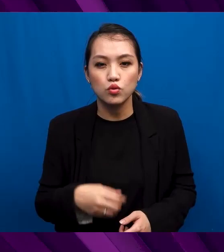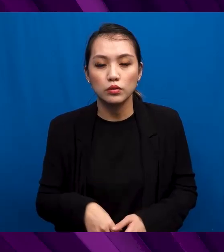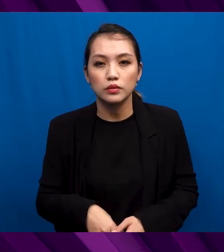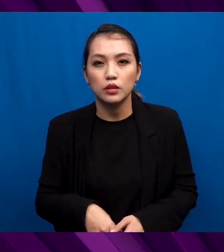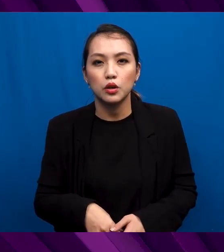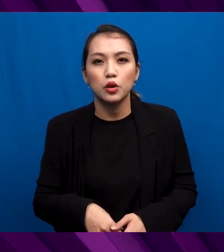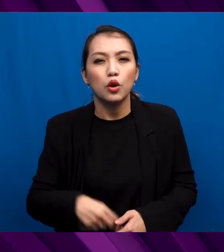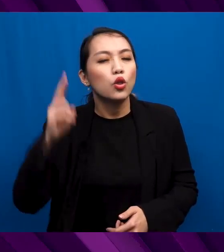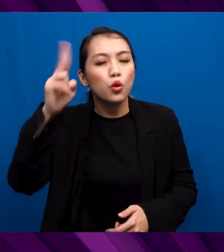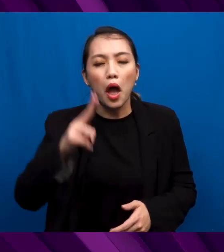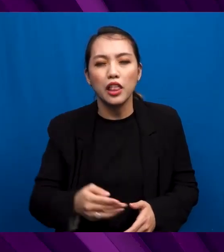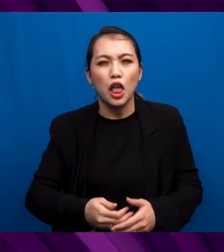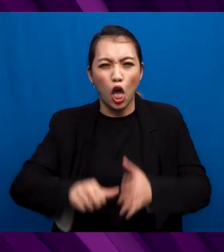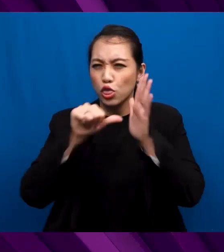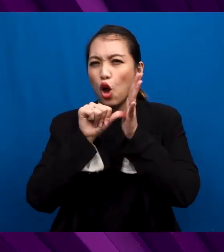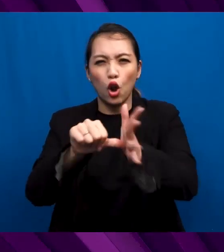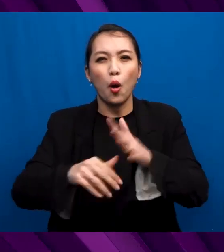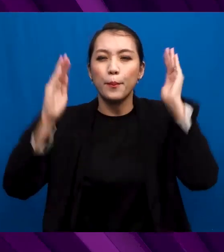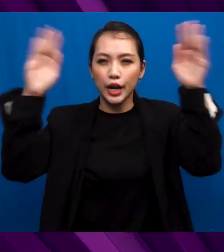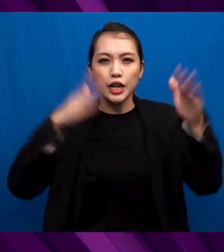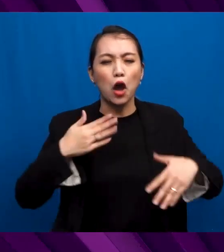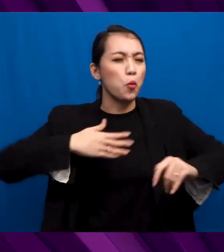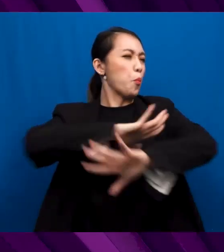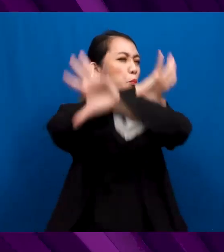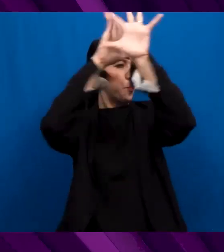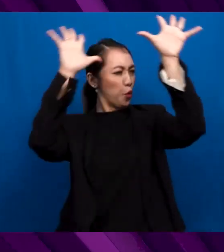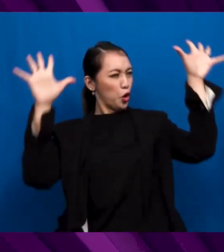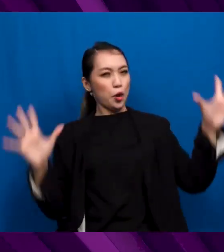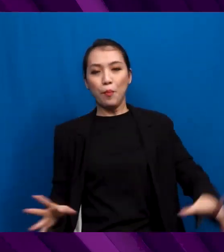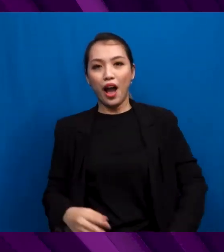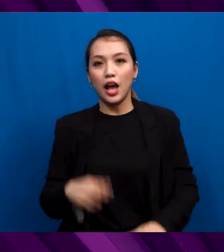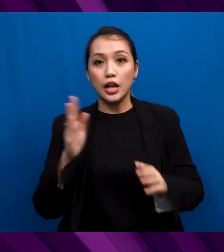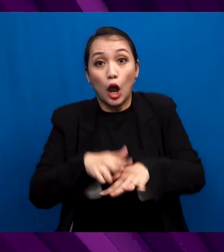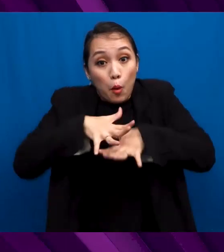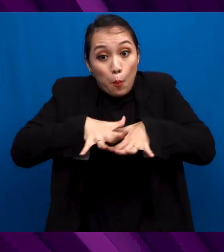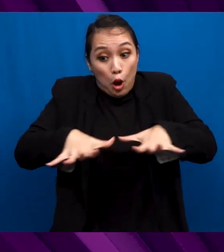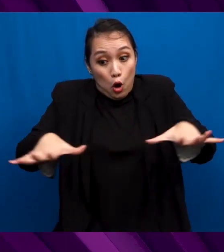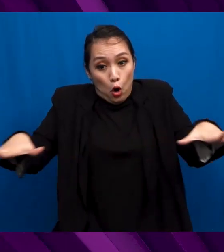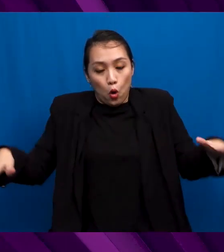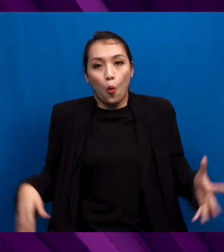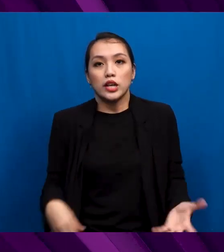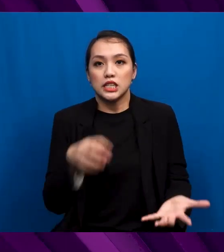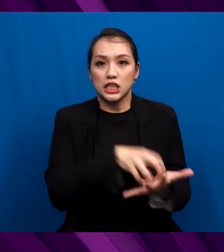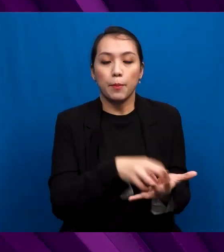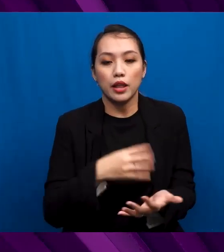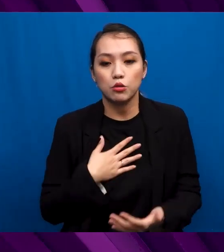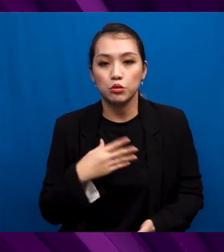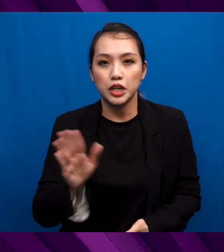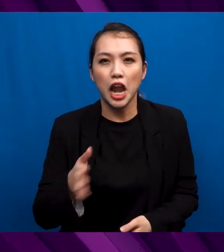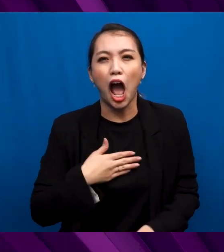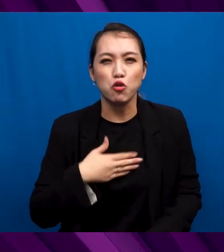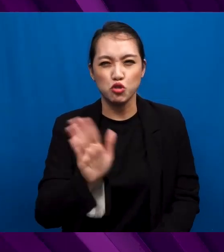kiranya engkau memberkati aku berlimpah-limpah dan memperluas daerahku dan kesakitan tidak akan menimpa.